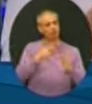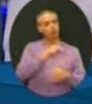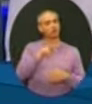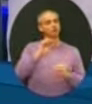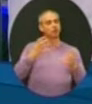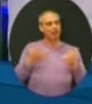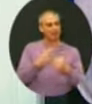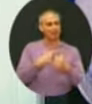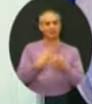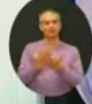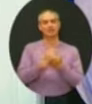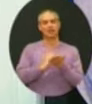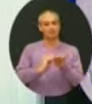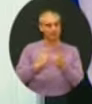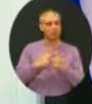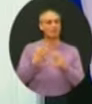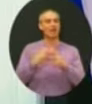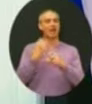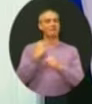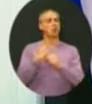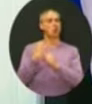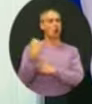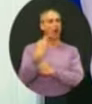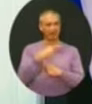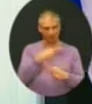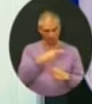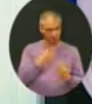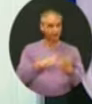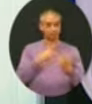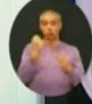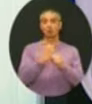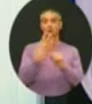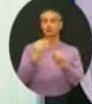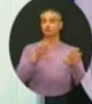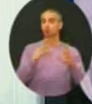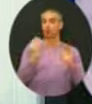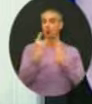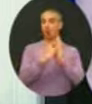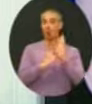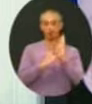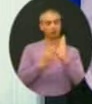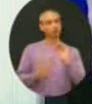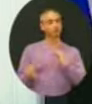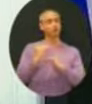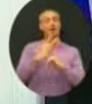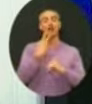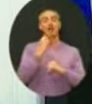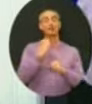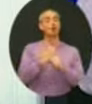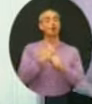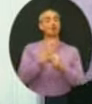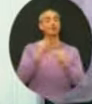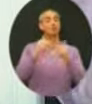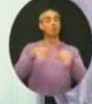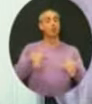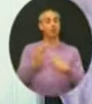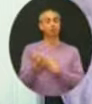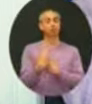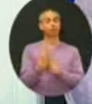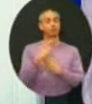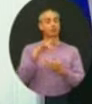לטפל בשכר מינימום, חברות כוח אדם, לאחרונה הוא העביר חקיקה, יחד עם הממשלה, להעדפת עובדים בעלי מוגבלויות